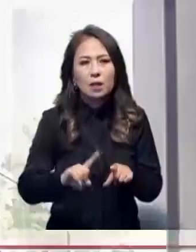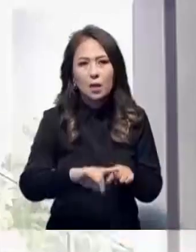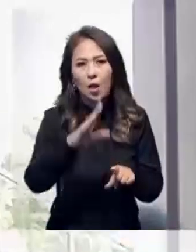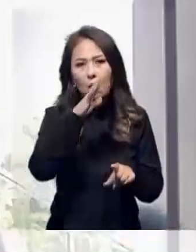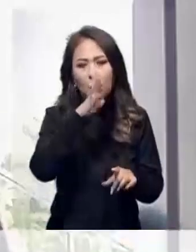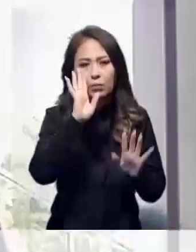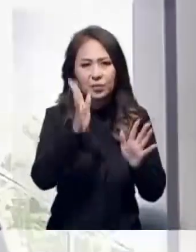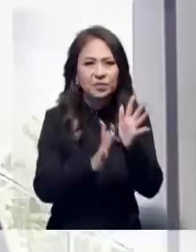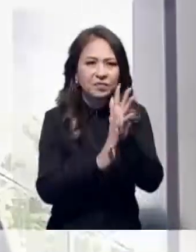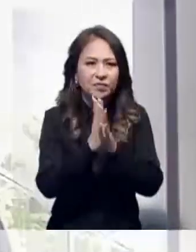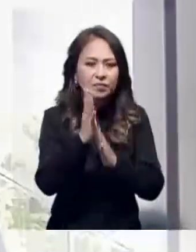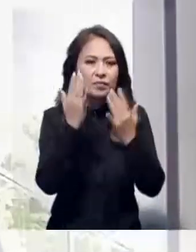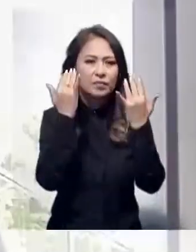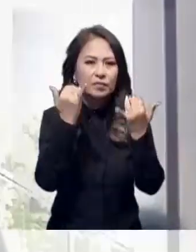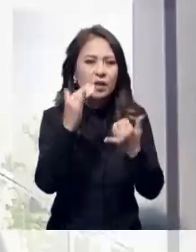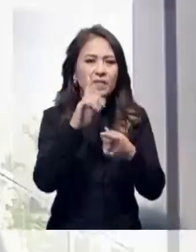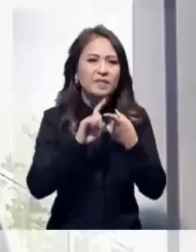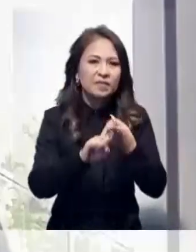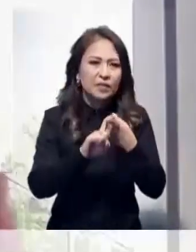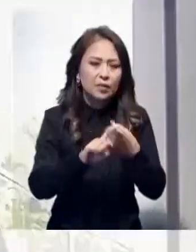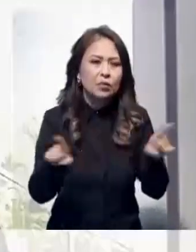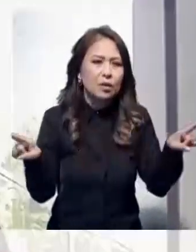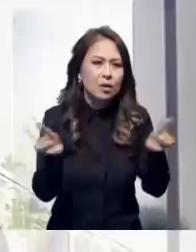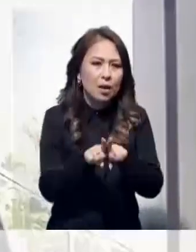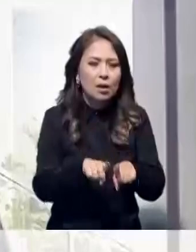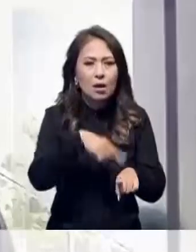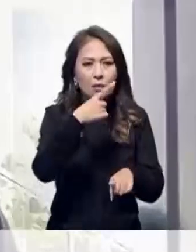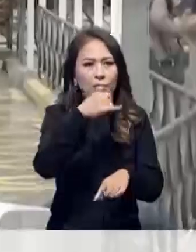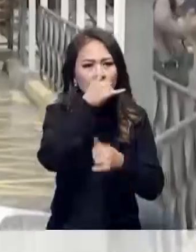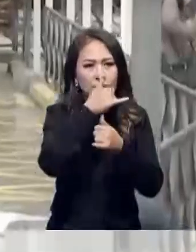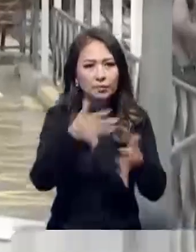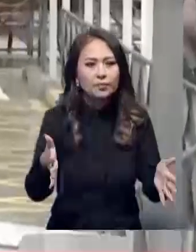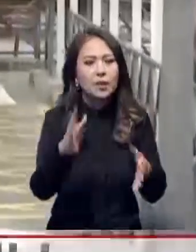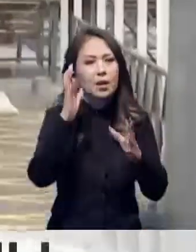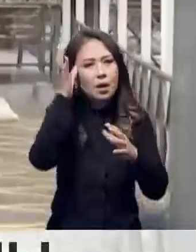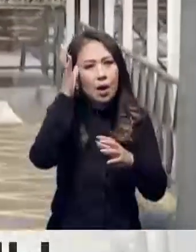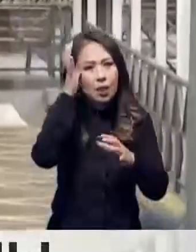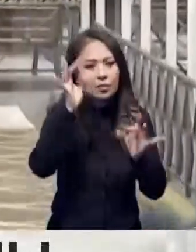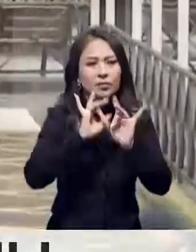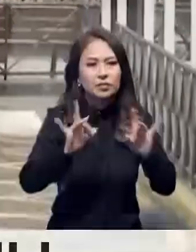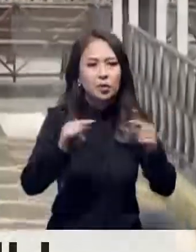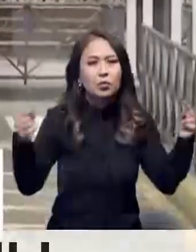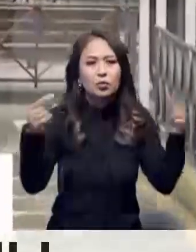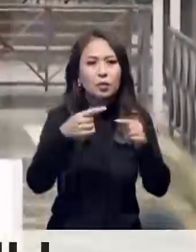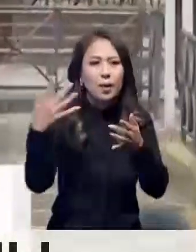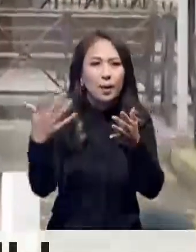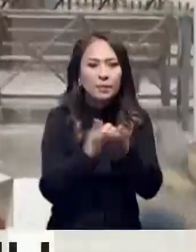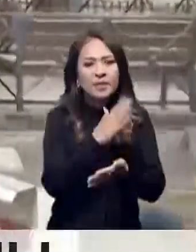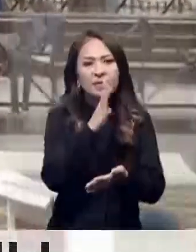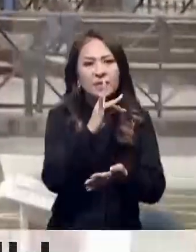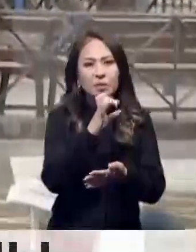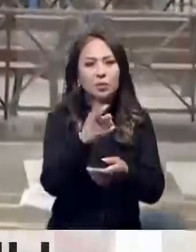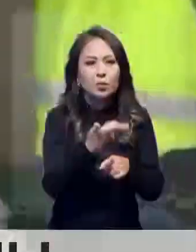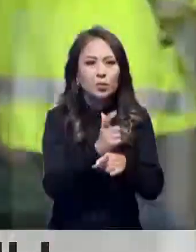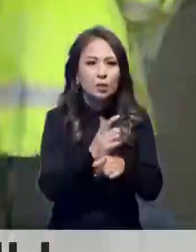Дертті бақылау оңай емес, себебі вирустың ошағын дәл айту мүмкін болмай тұр. Ғалымдардың пайымынша анықталған вирус денсаулыққа аса